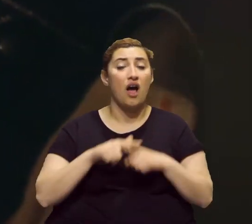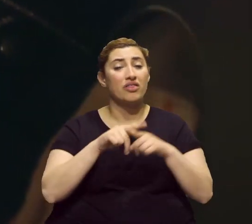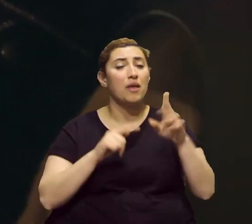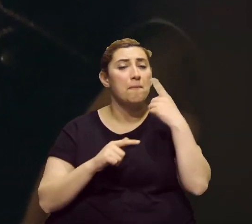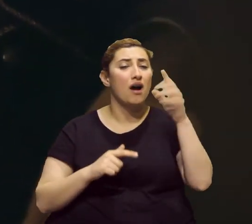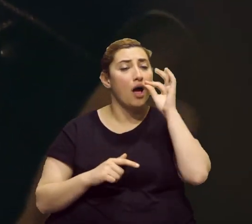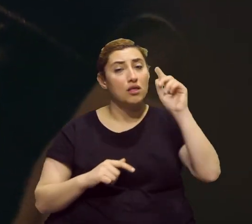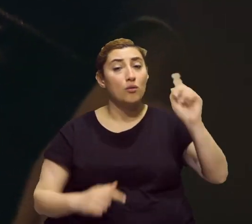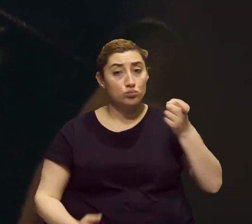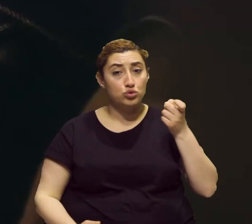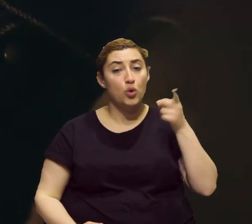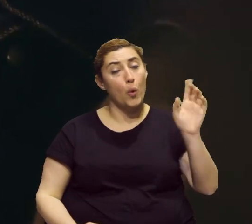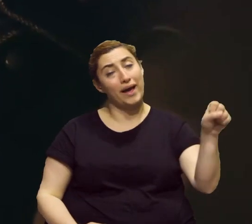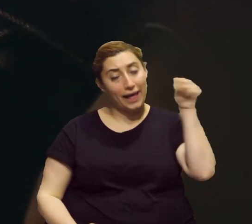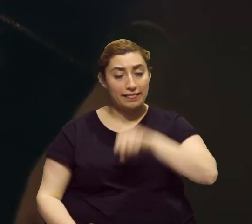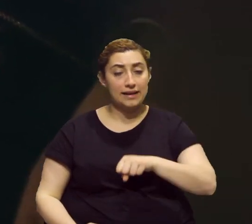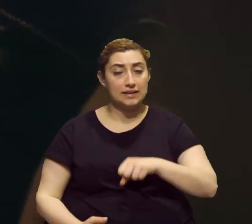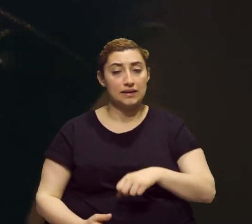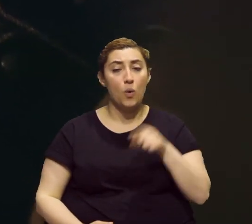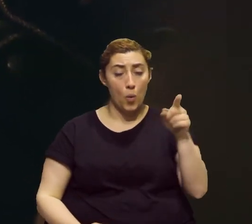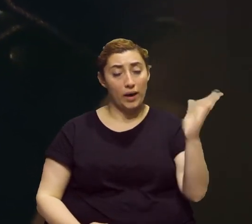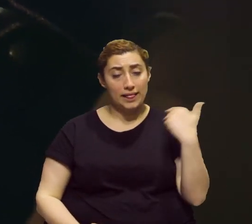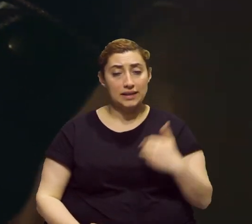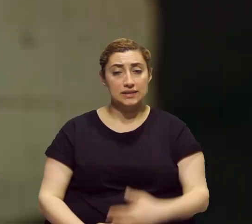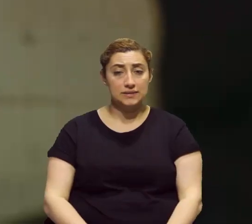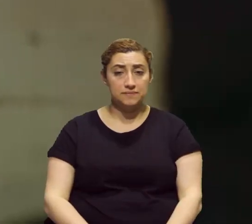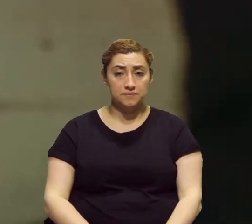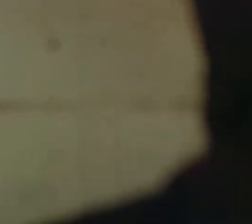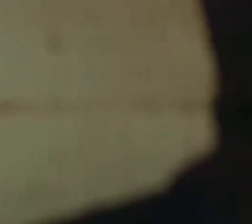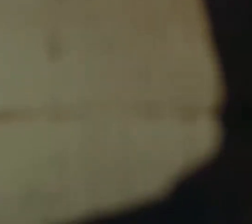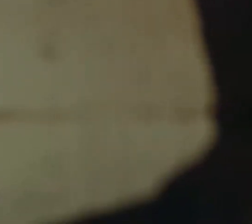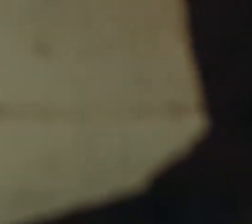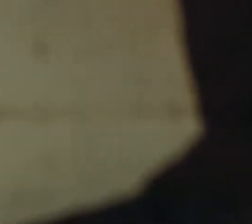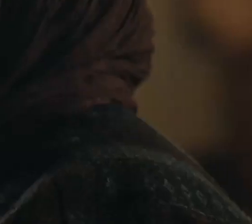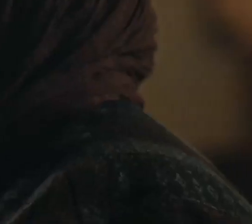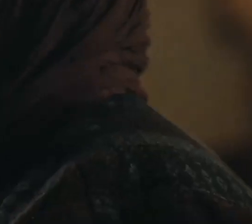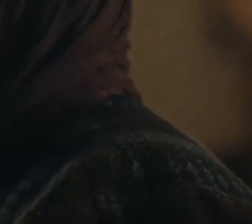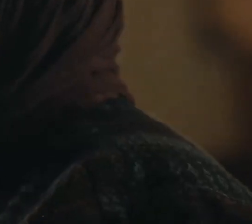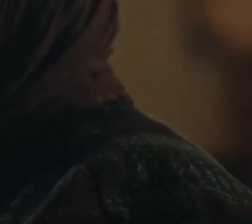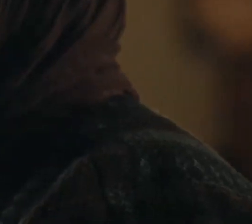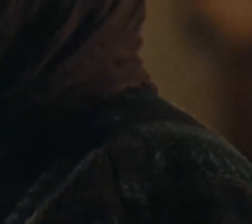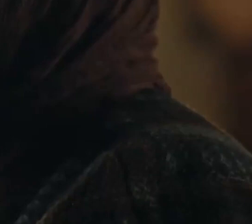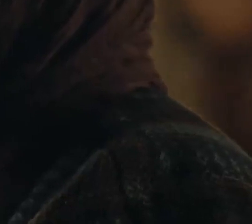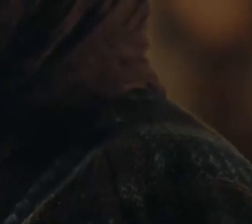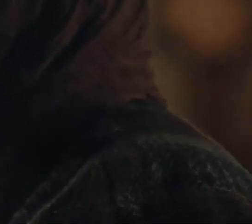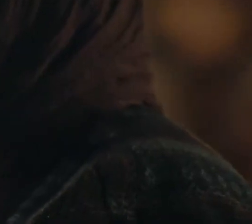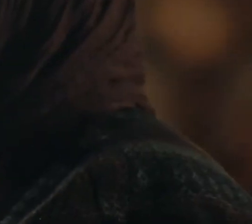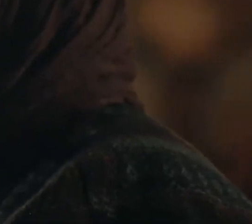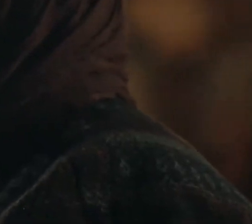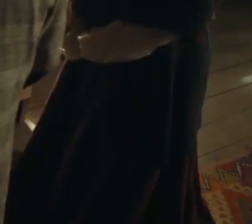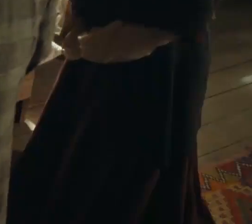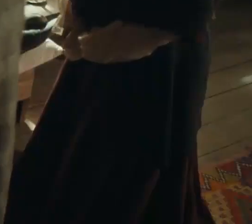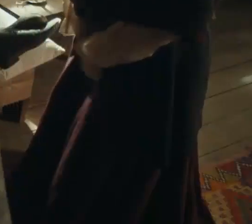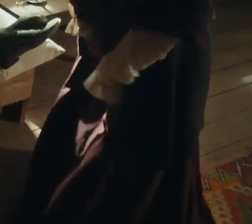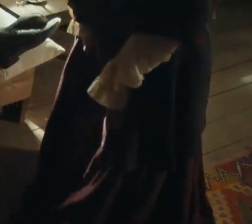Atlarına bakan adamı bul. Onu getir bana. Onu getir. Kadın başıyla onay verince yaşlı adam odadan çıktı. Karısı